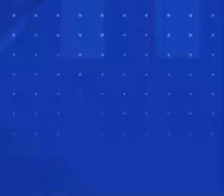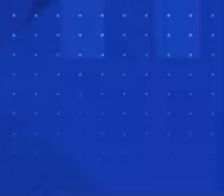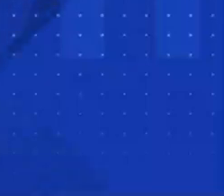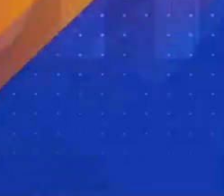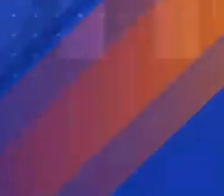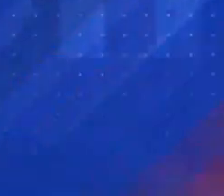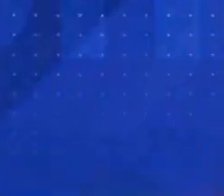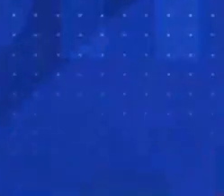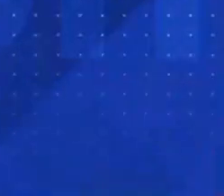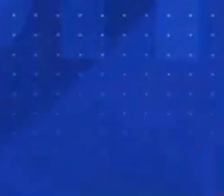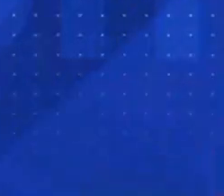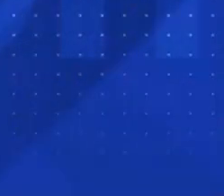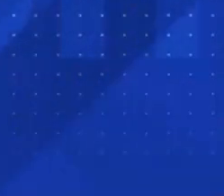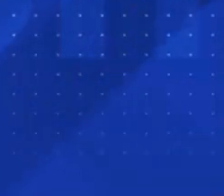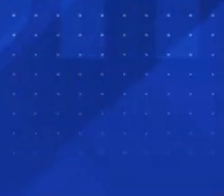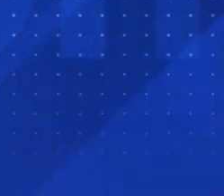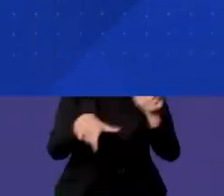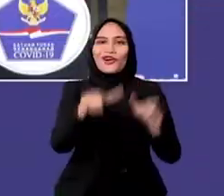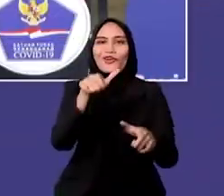Hai